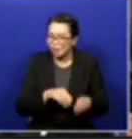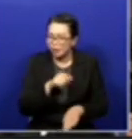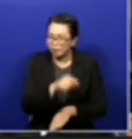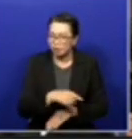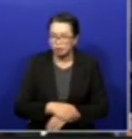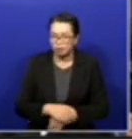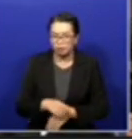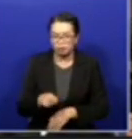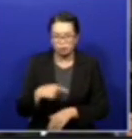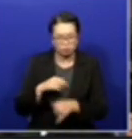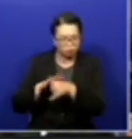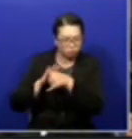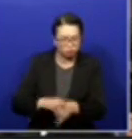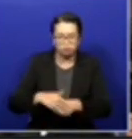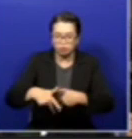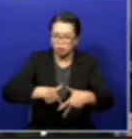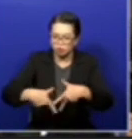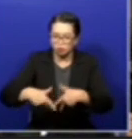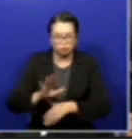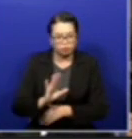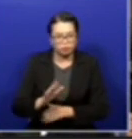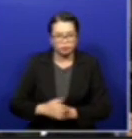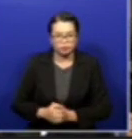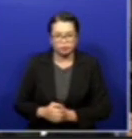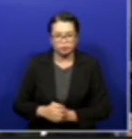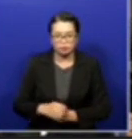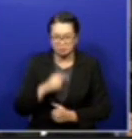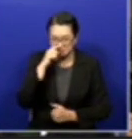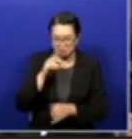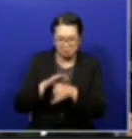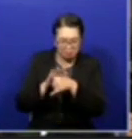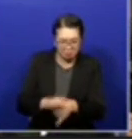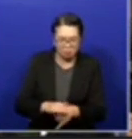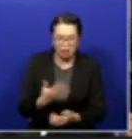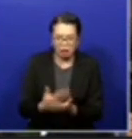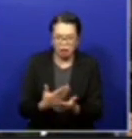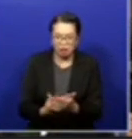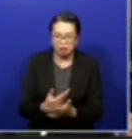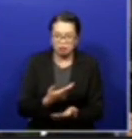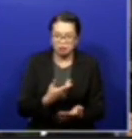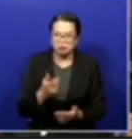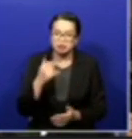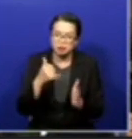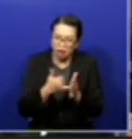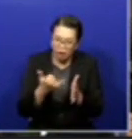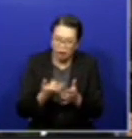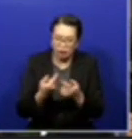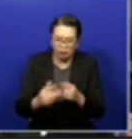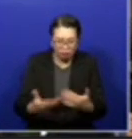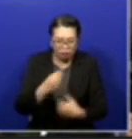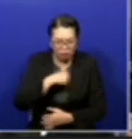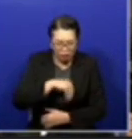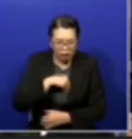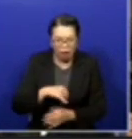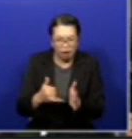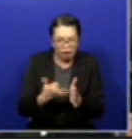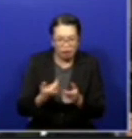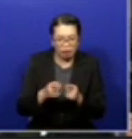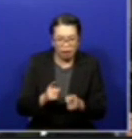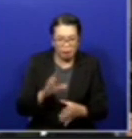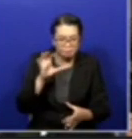ถูกประเทศไทยอย่าดูถูกประชาชนถึงว่าเงินนี่มันได้มาโดยง่ายแต่ท่านไม่สามารถปฏิบัติอย่างนี้